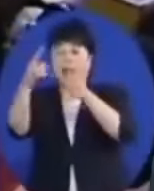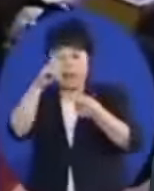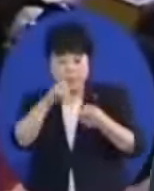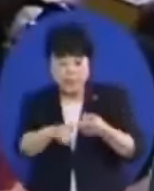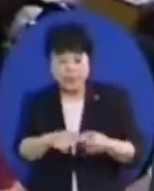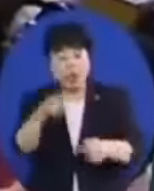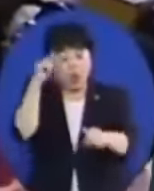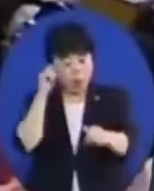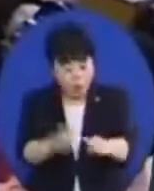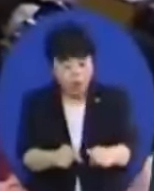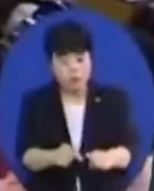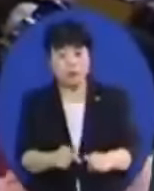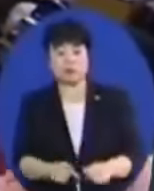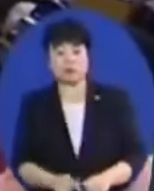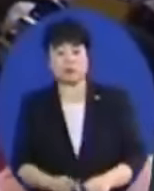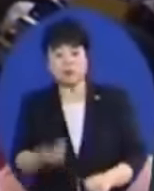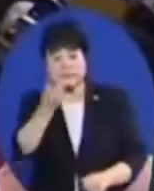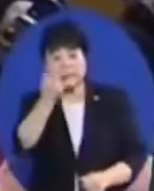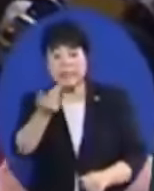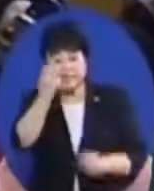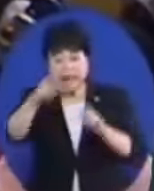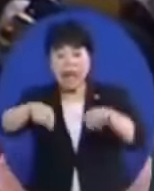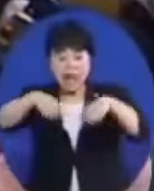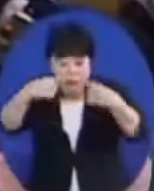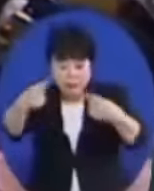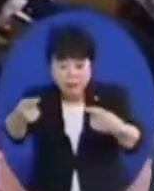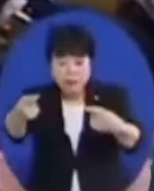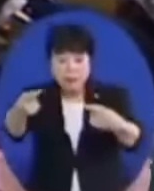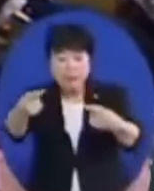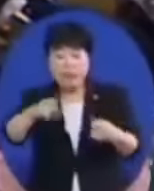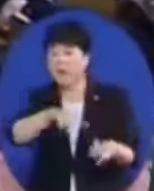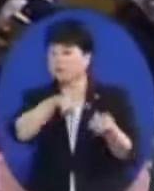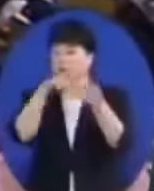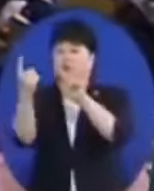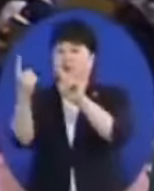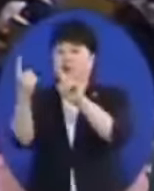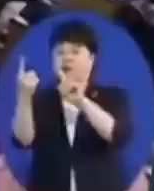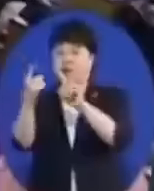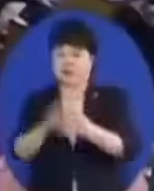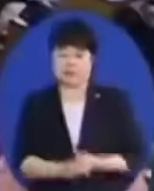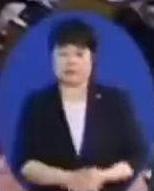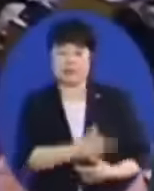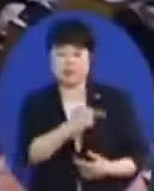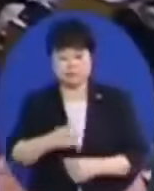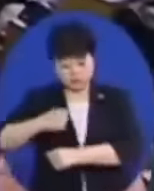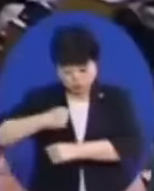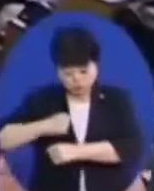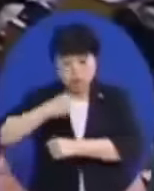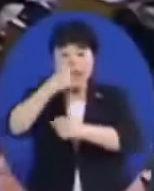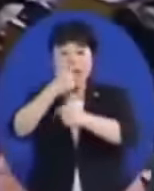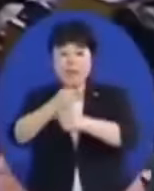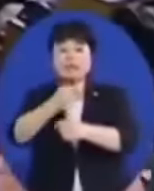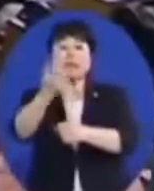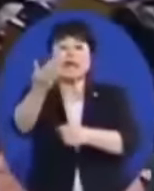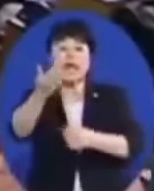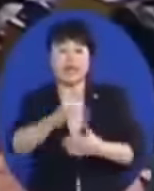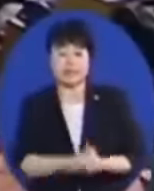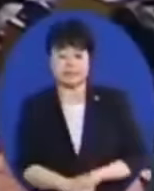그 명령대로 대언하였더니 생기가 그들에게 들어가며 그들이 곧 살아나 일어나 큰 군대더라고 말하는 것입니다.